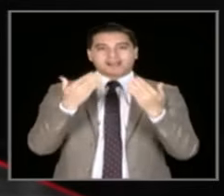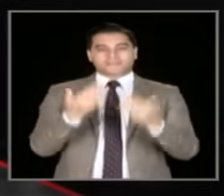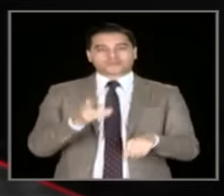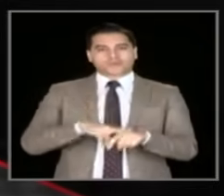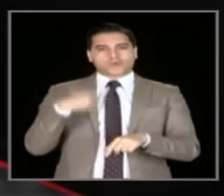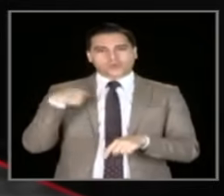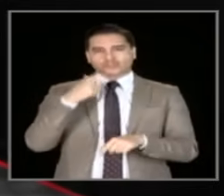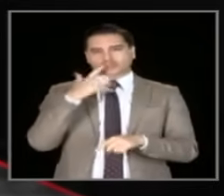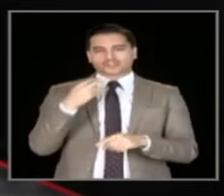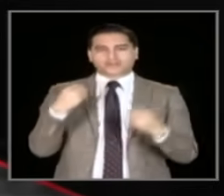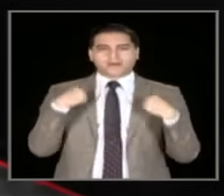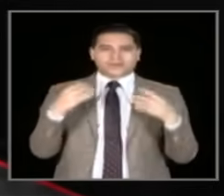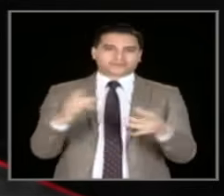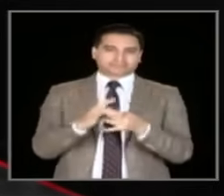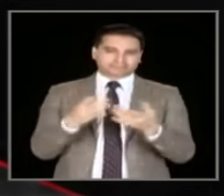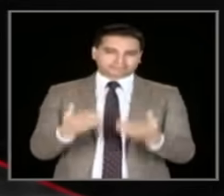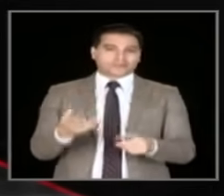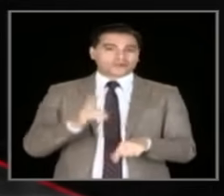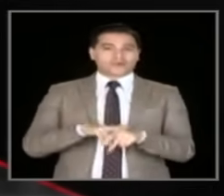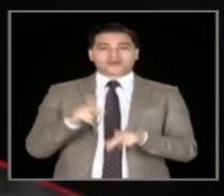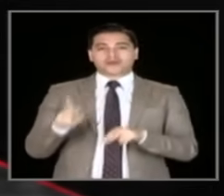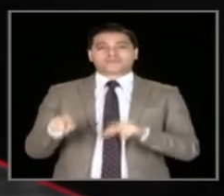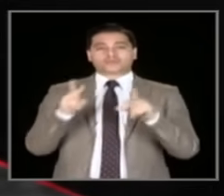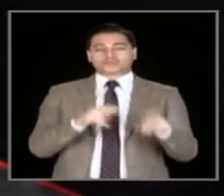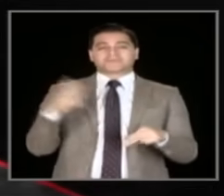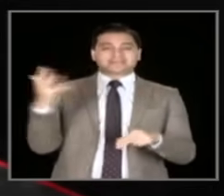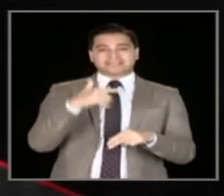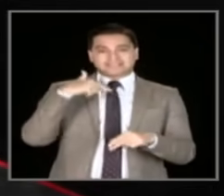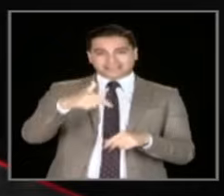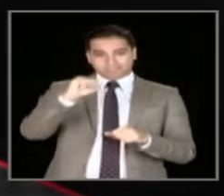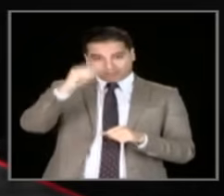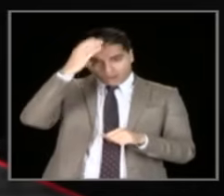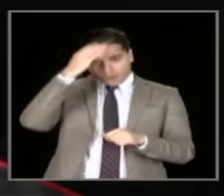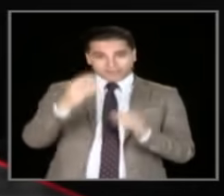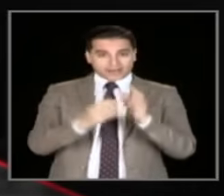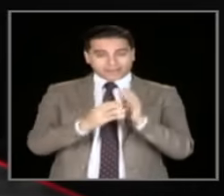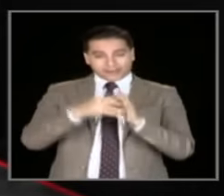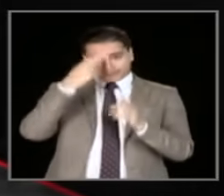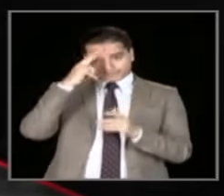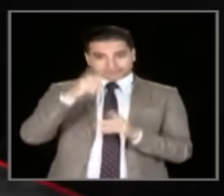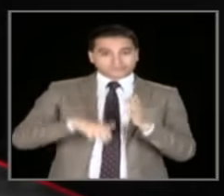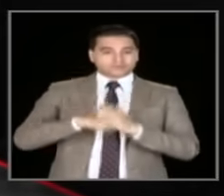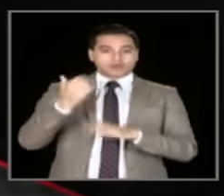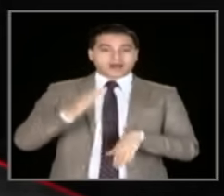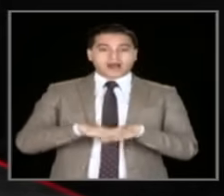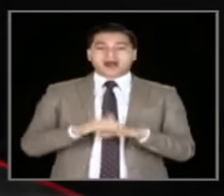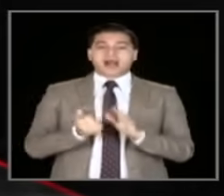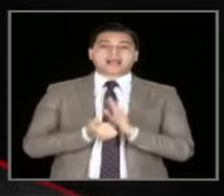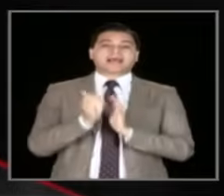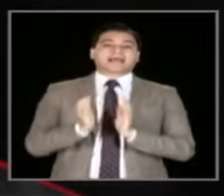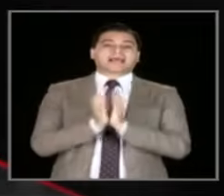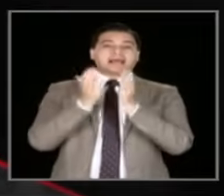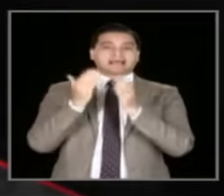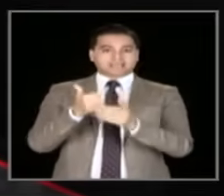بنك اهل مصر، ووزاره الشباب والرياضه. في الموسم السادس من العباقره جامعات، مين يا ترى اللي هيفوز